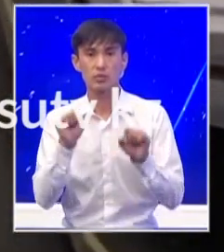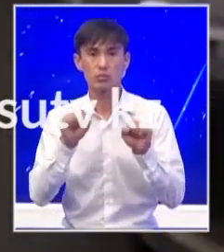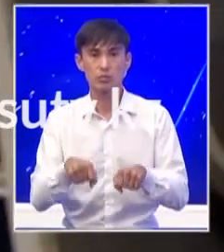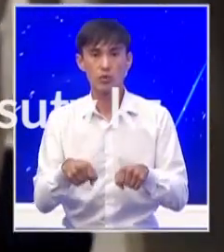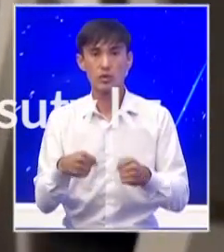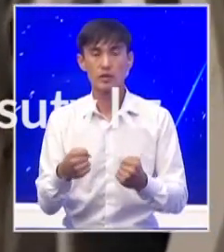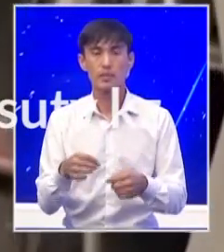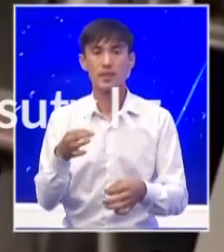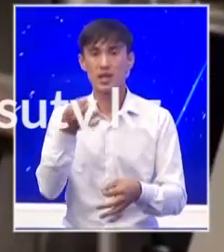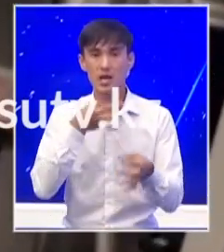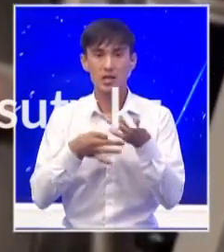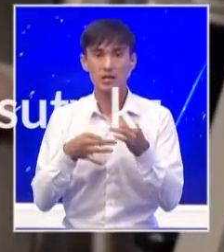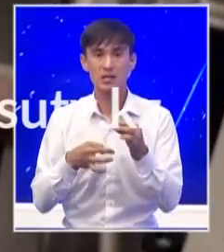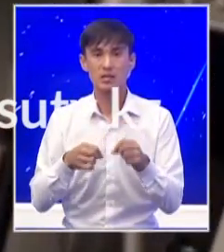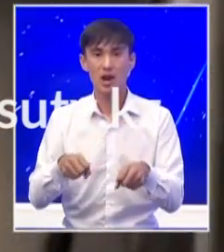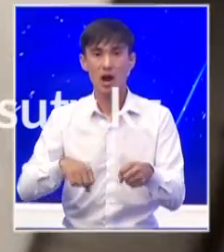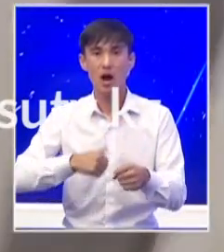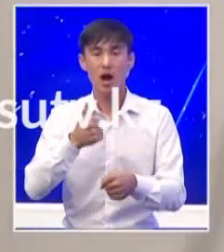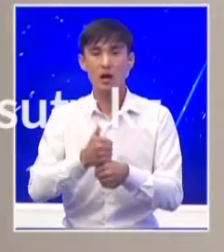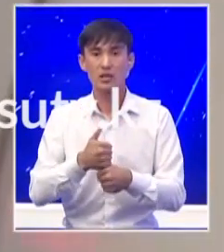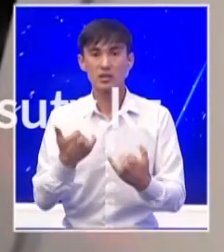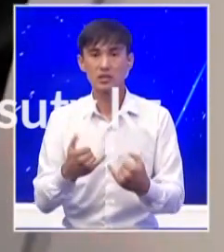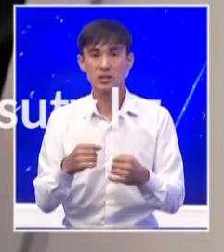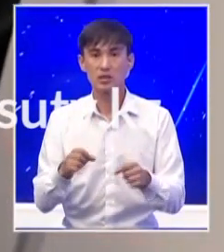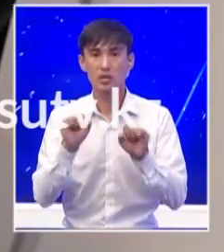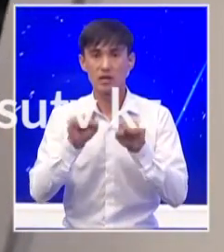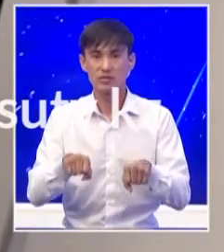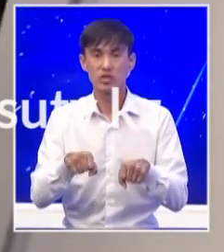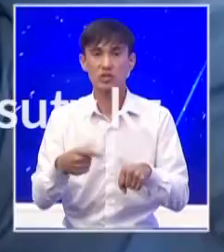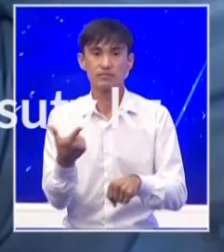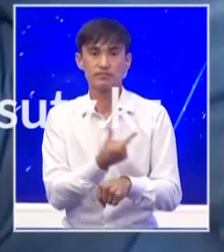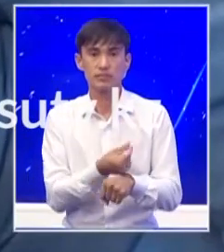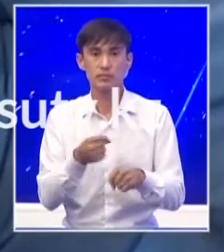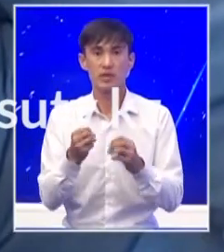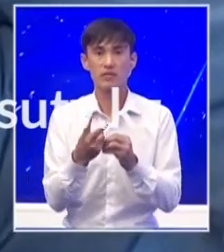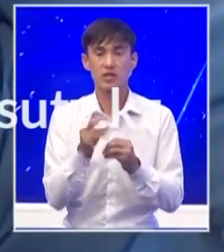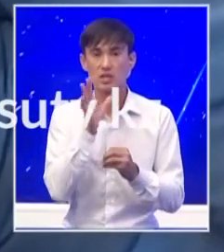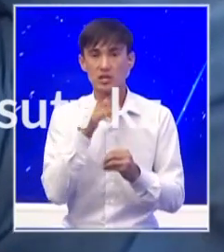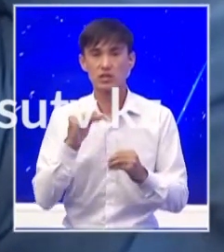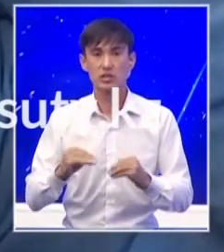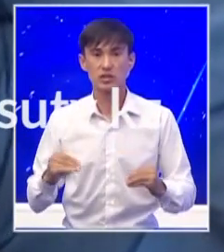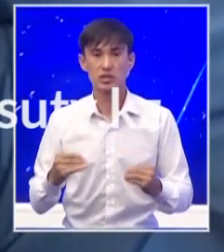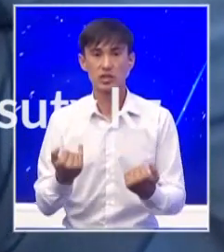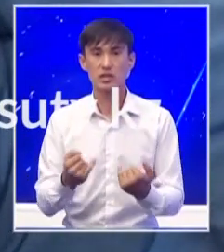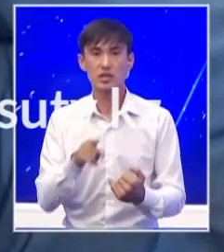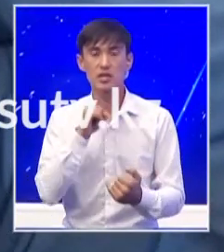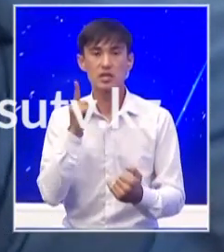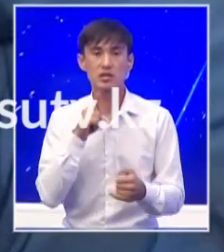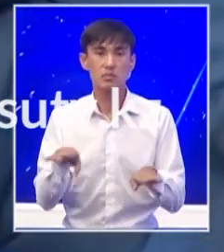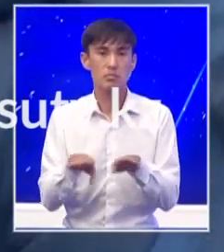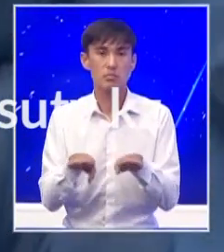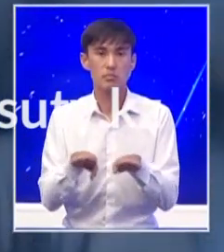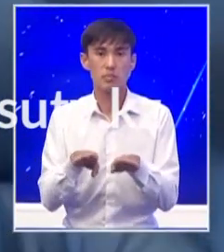заттар жөніндегі агенттігі препаратты қолдануға рұқсат берді. Зерттеулерге сәйкес вакцинациялау нәтижесінде жеткіншектерде ересектермен